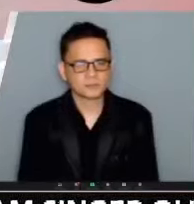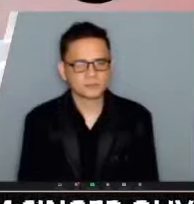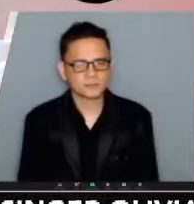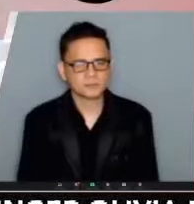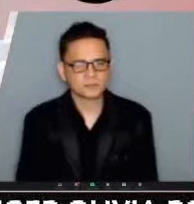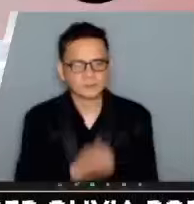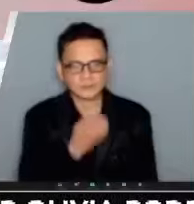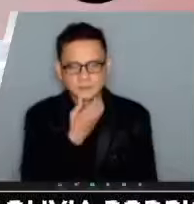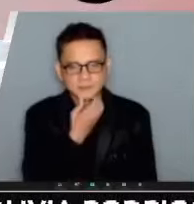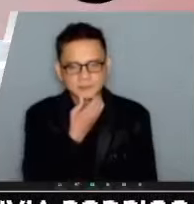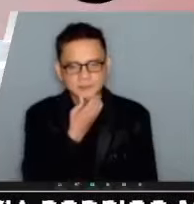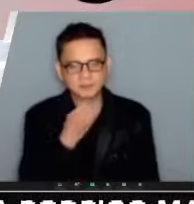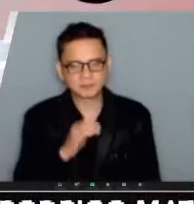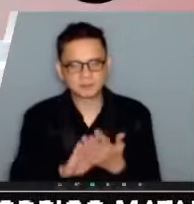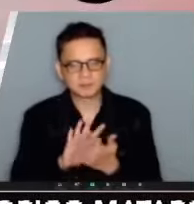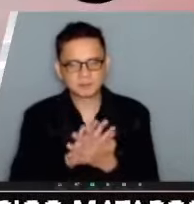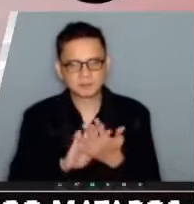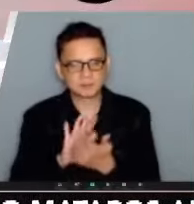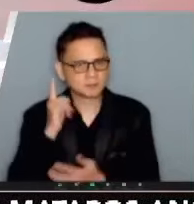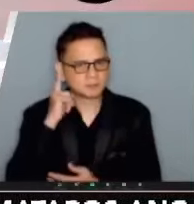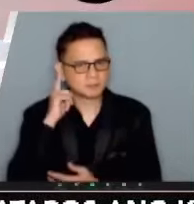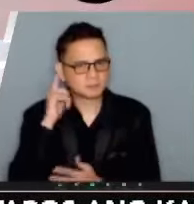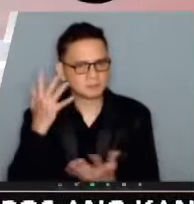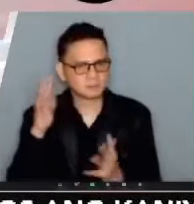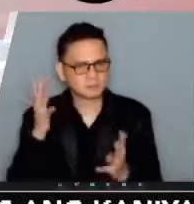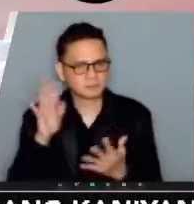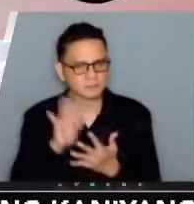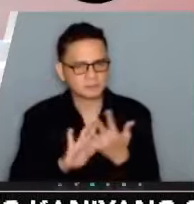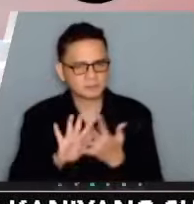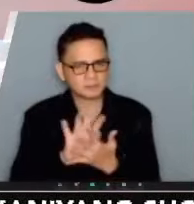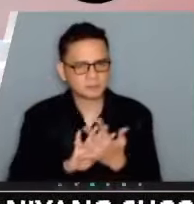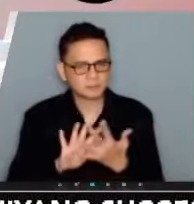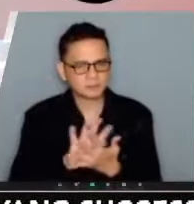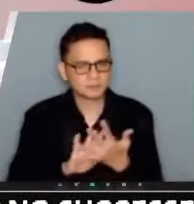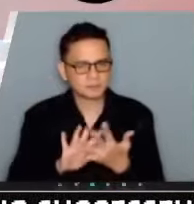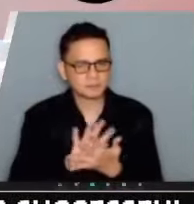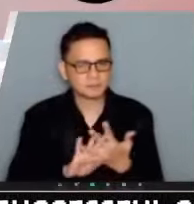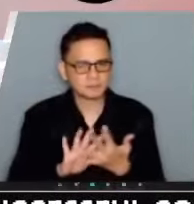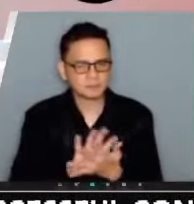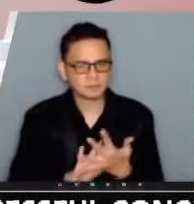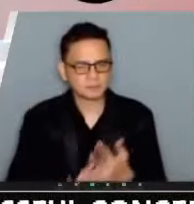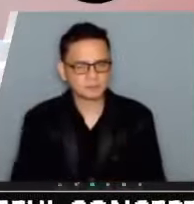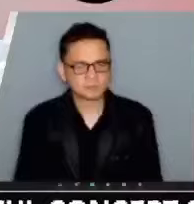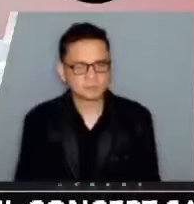commercial ties na binabayaran kayo